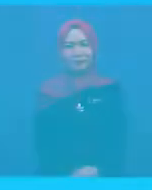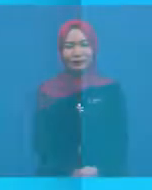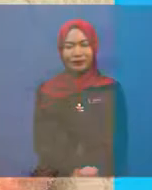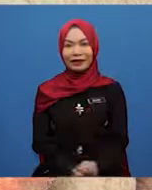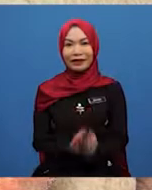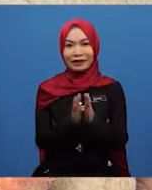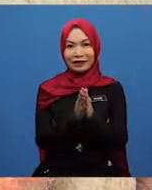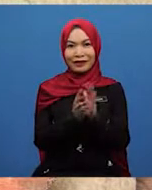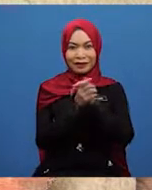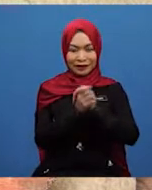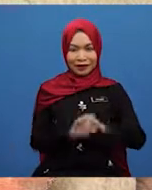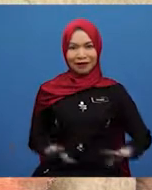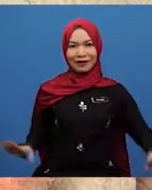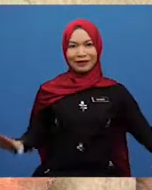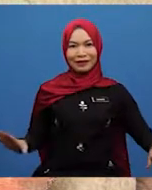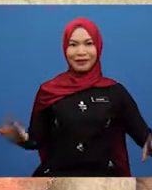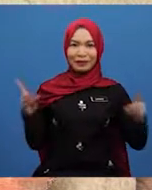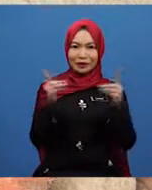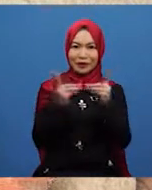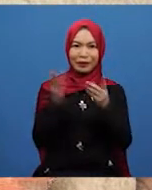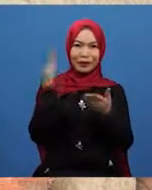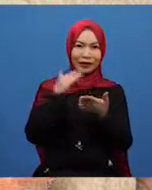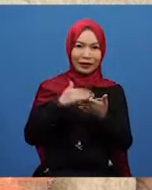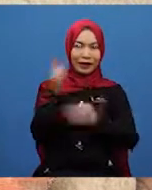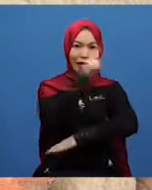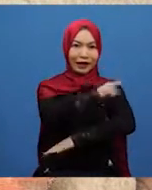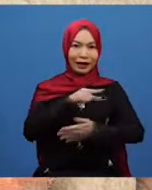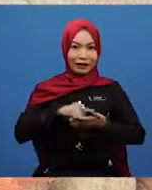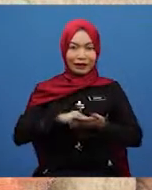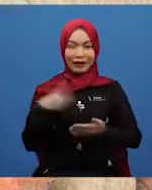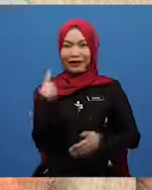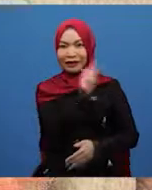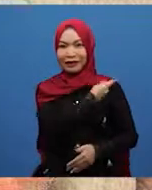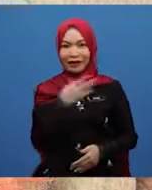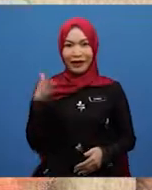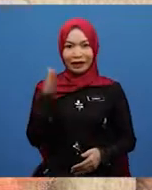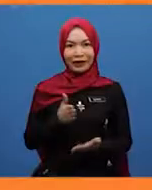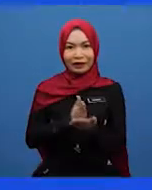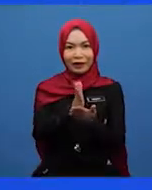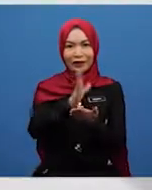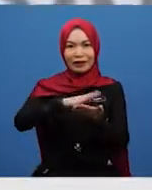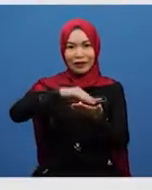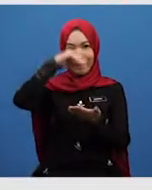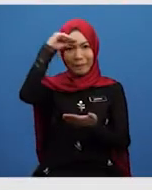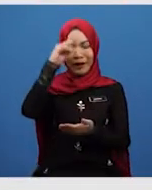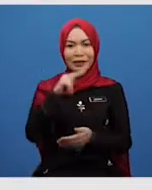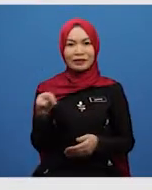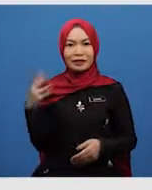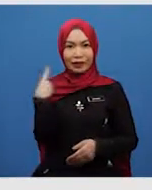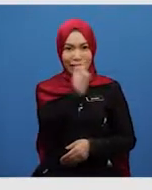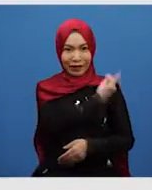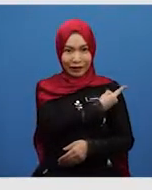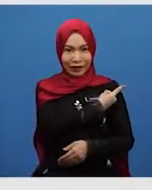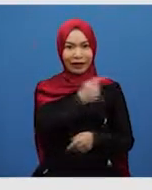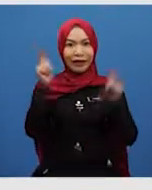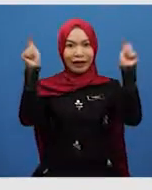salam sejahtera bertemu kembali hari ini kita akan terus kan pelajaran kita dengan bab yang kelima